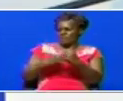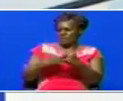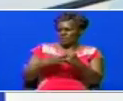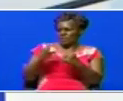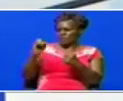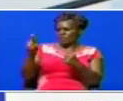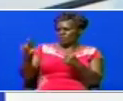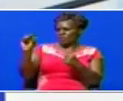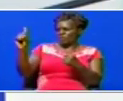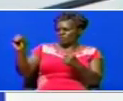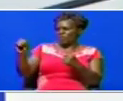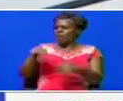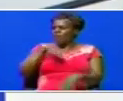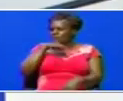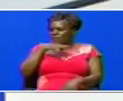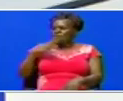0.11%. Raila Odinga,